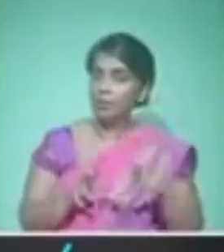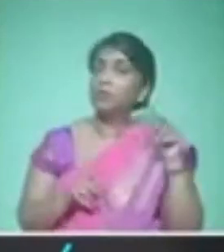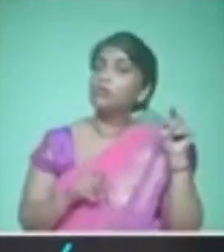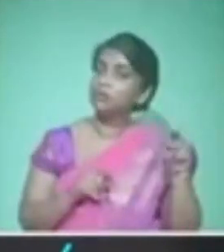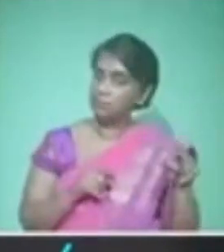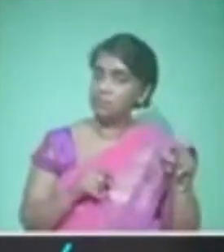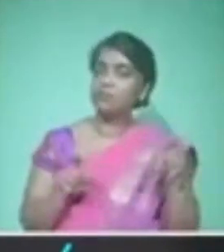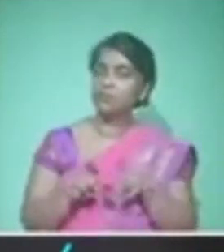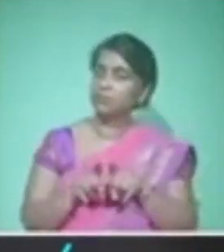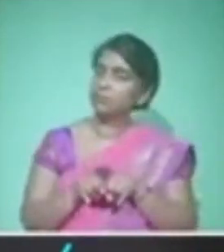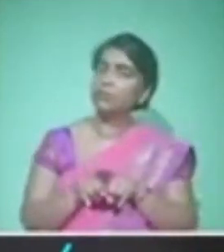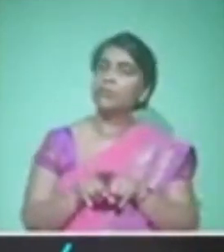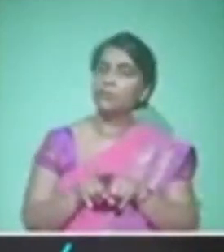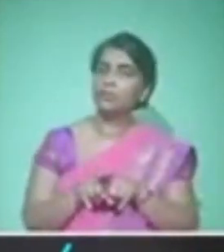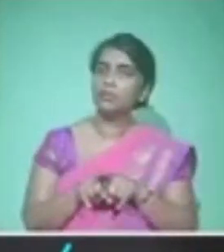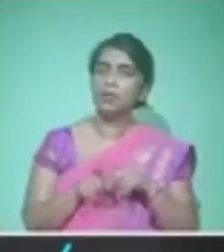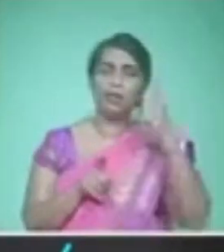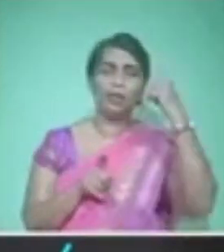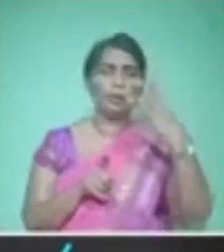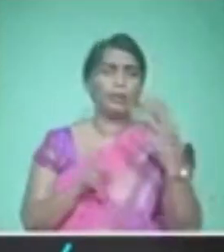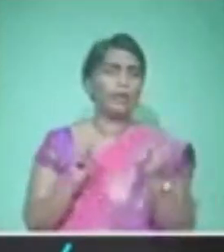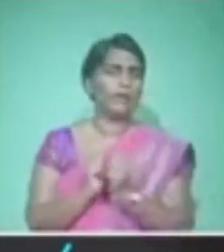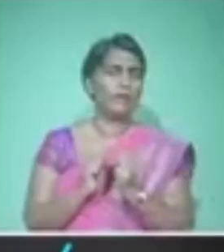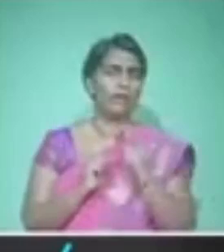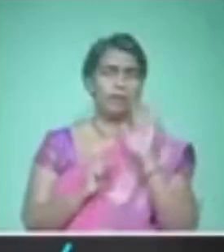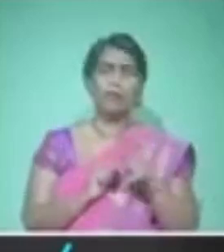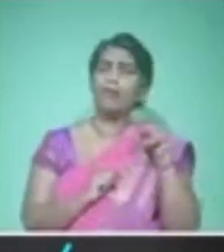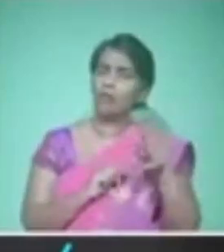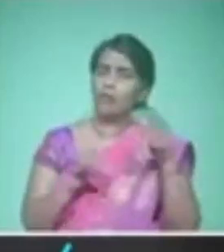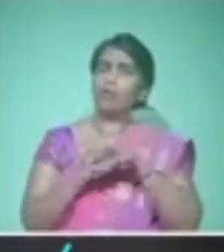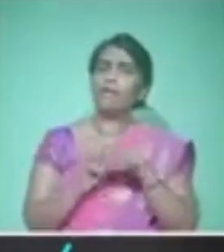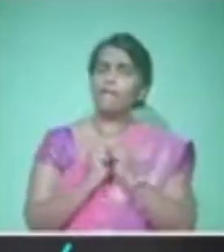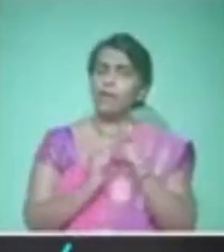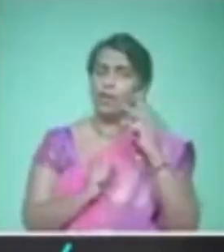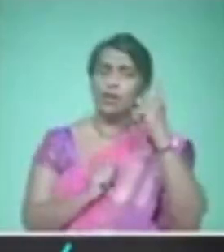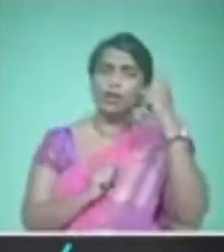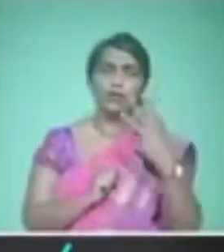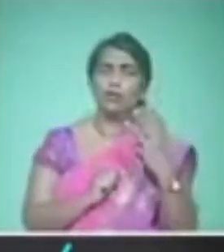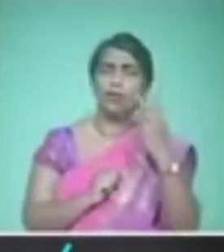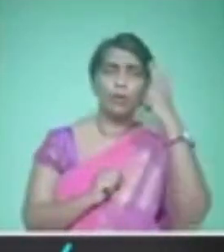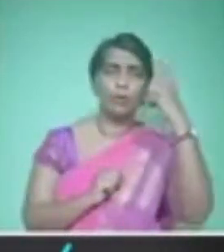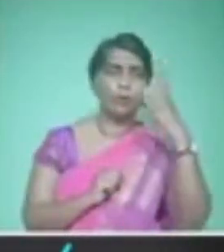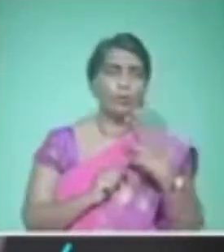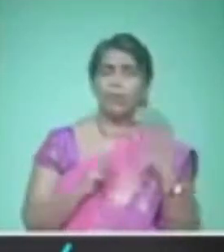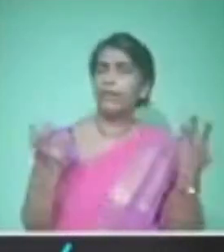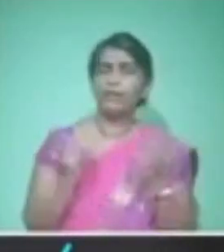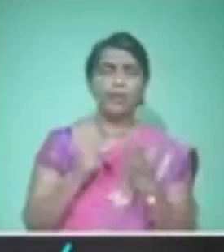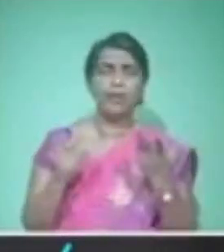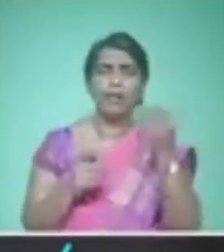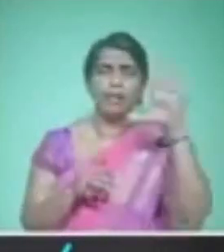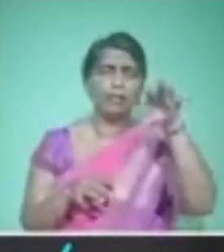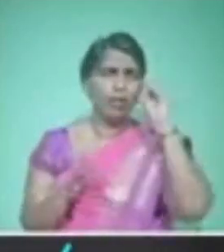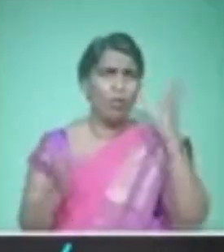ඒව වලින් උනත් 3න් 1යි කරලා තියෙන්නේ. ඒව වලින් උත් 3යි 1න් කරලා තියෙන. 3න් 2ක් කරලා නැහැ. මොකද්ද මේකේ